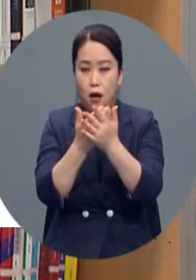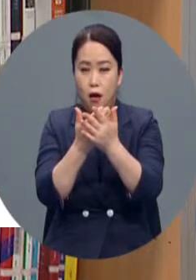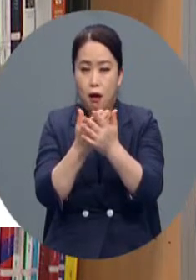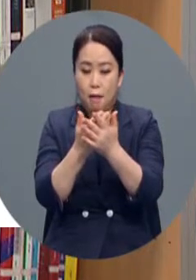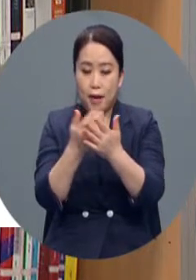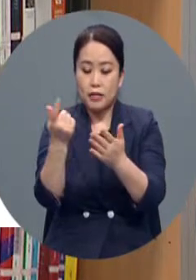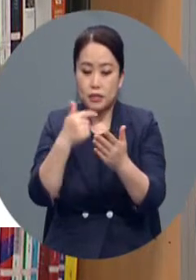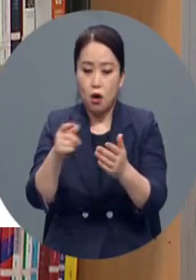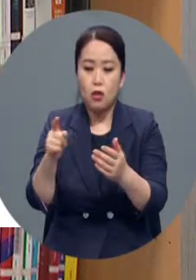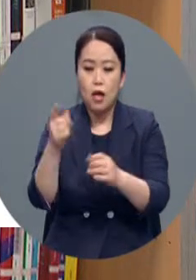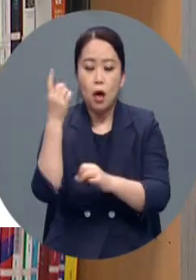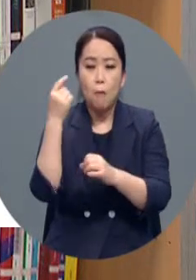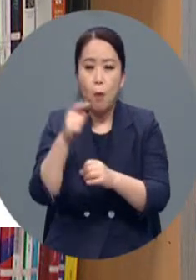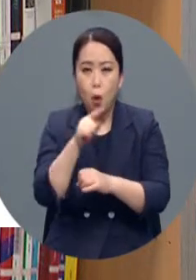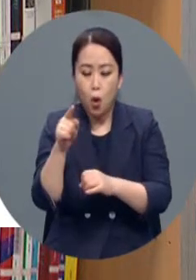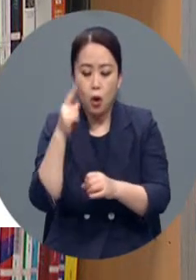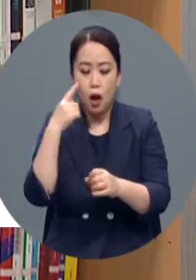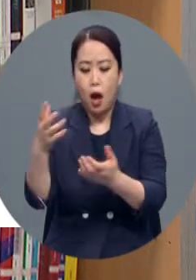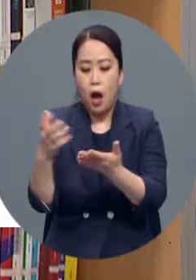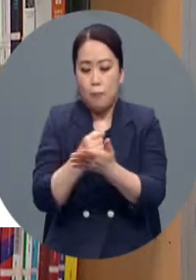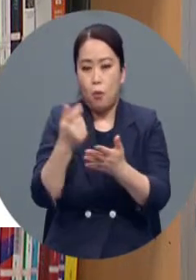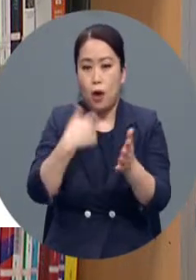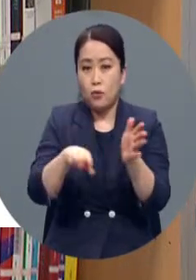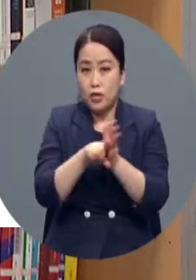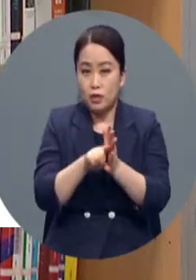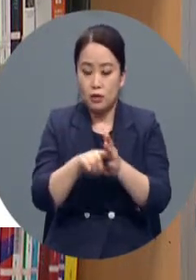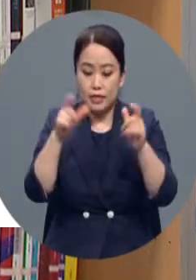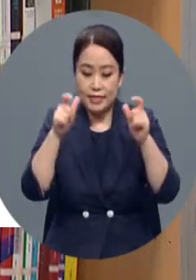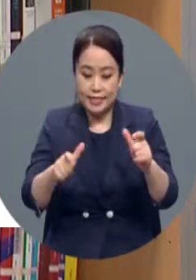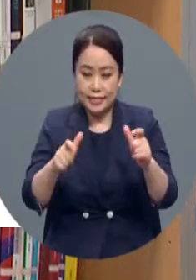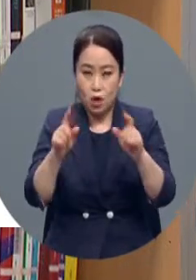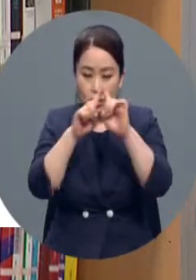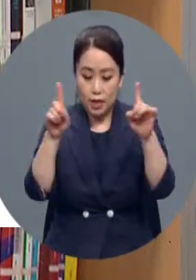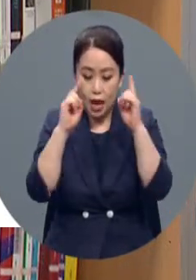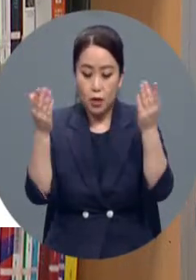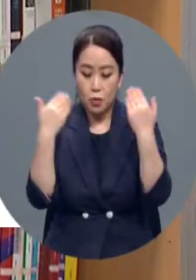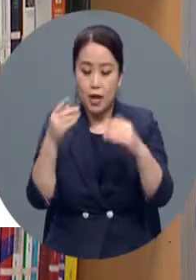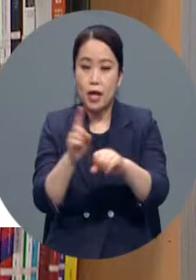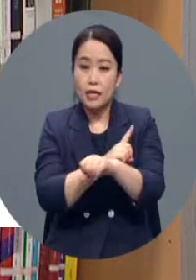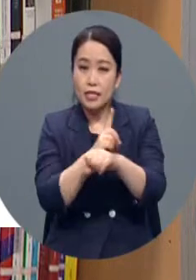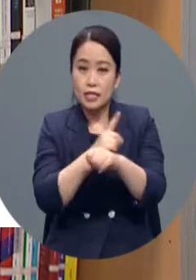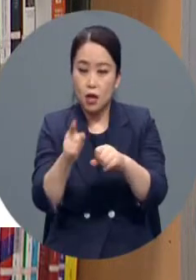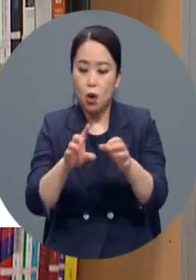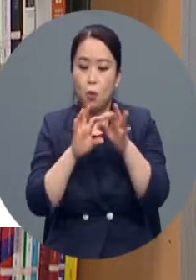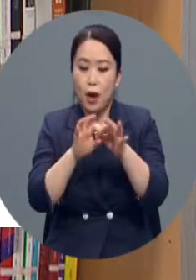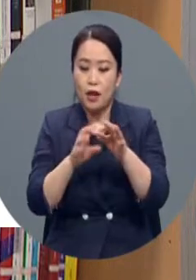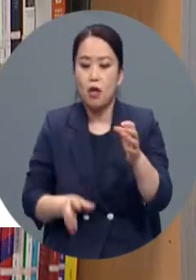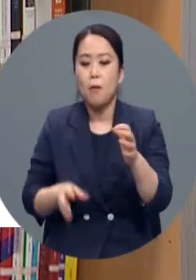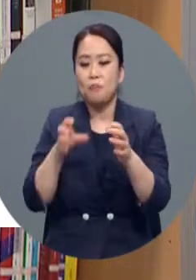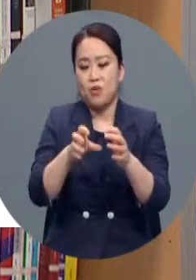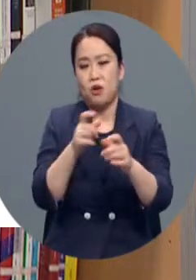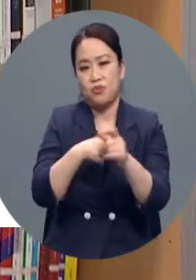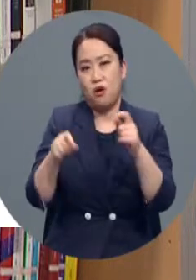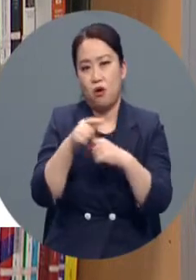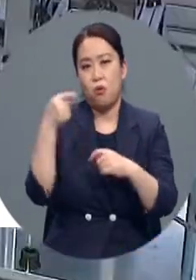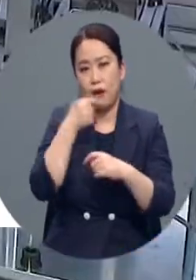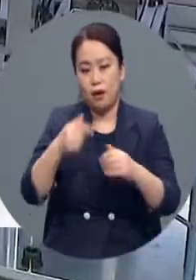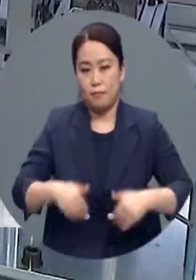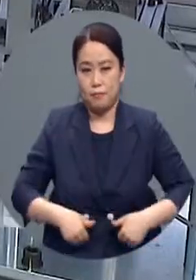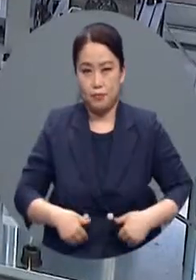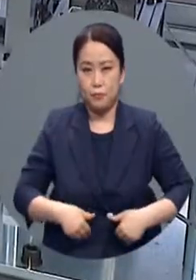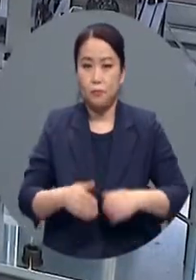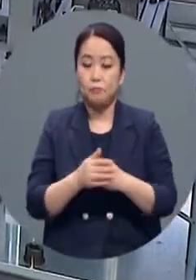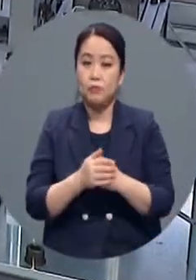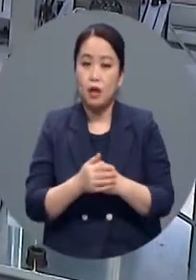지역 대학가 2 디지털 관련 사랑 협력을 더욱 더 강화할 필요가 있습니다